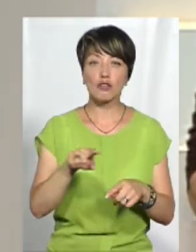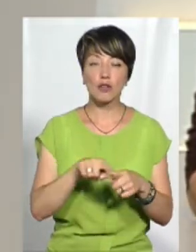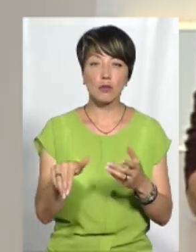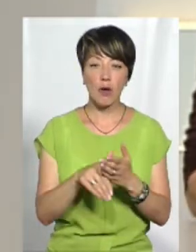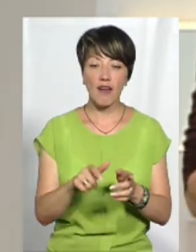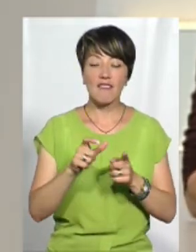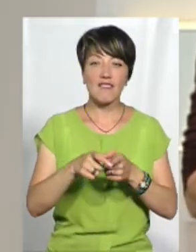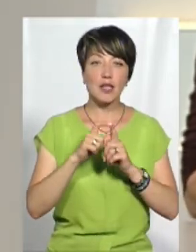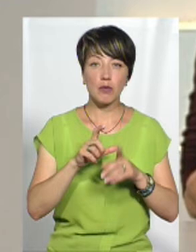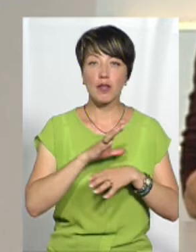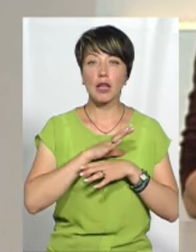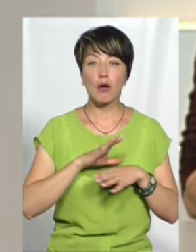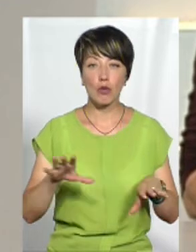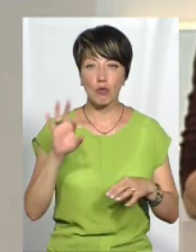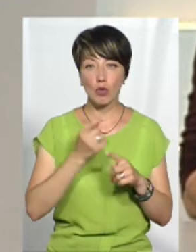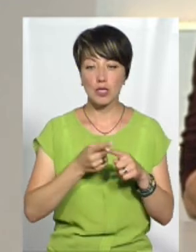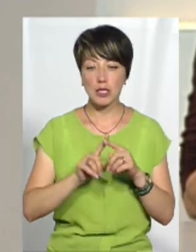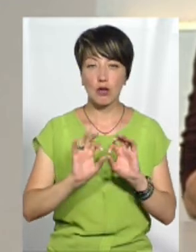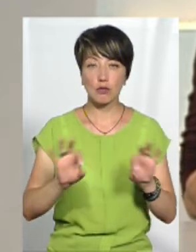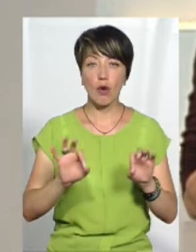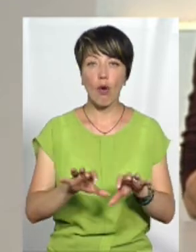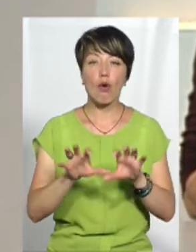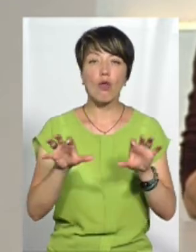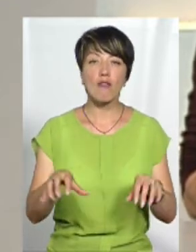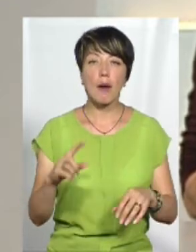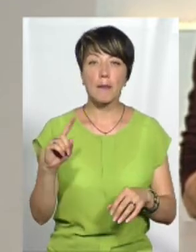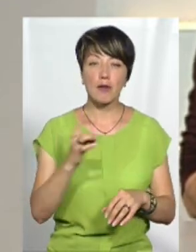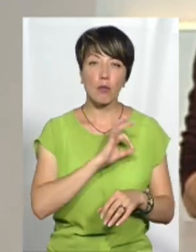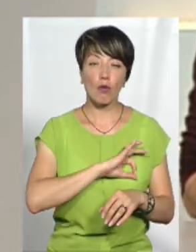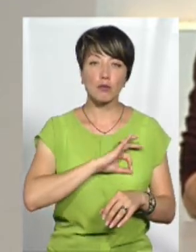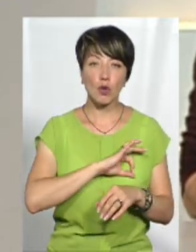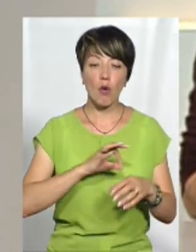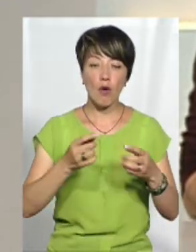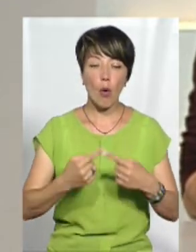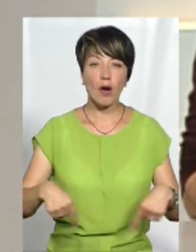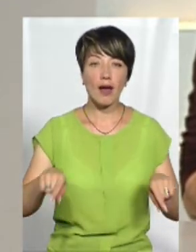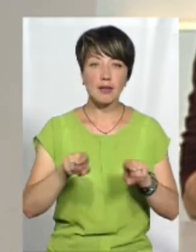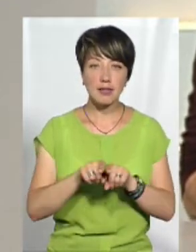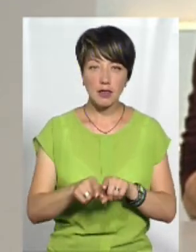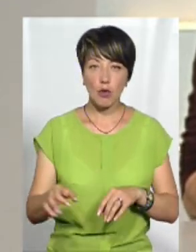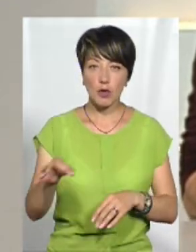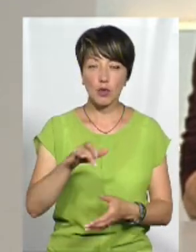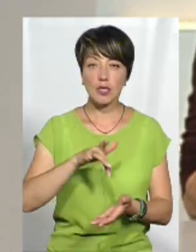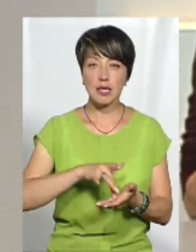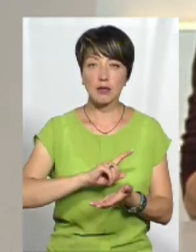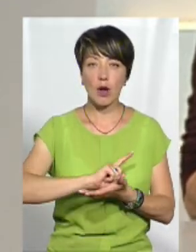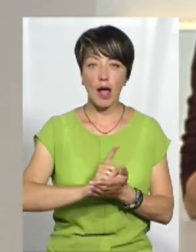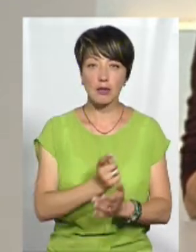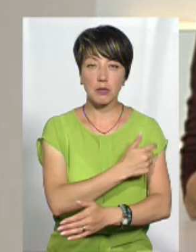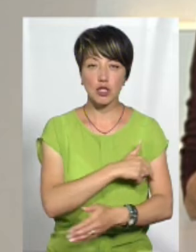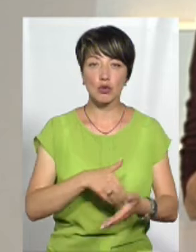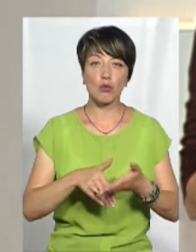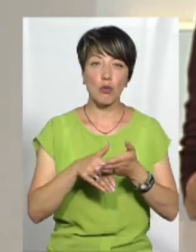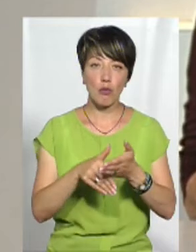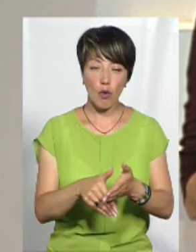Але відповіді не було. Про це нам розповіла голова первинних профспілкових організацій Хмельницького обласного центру екстреної